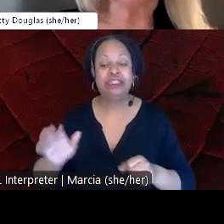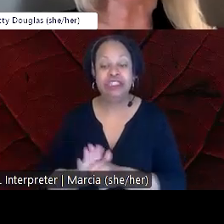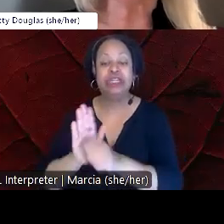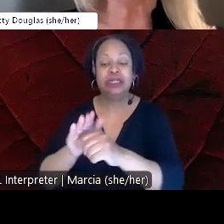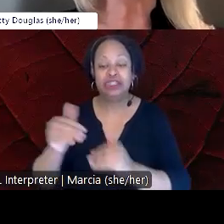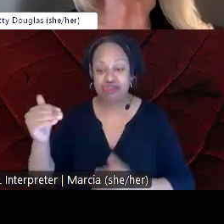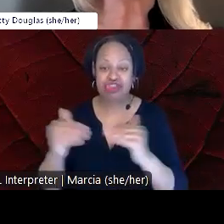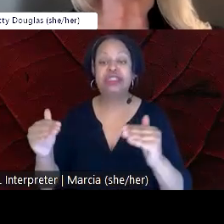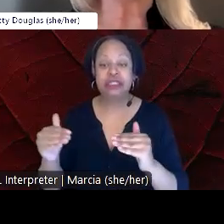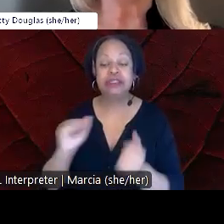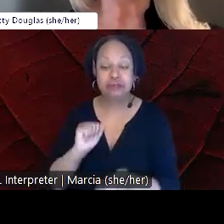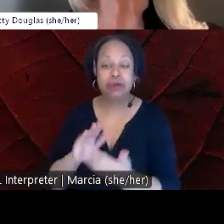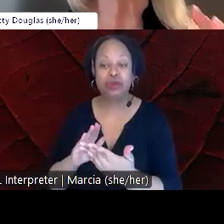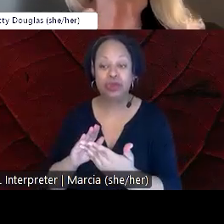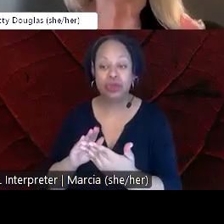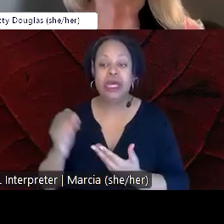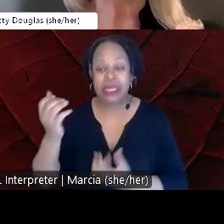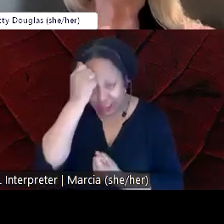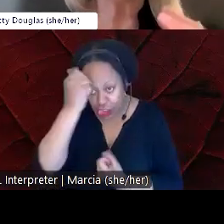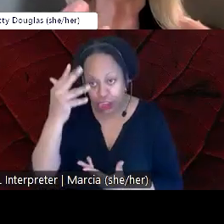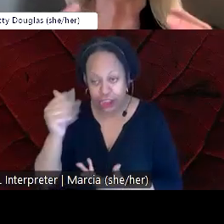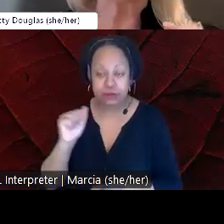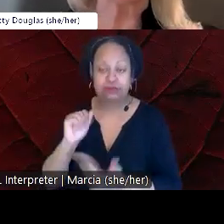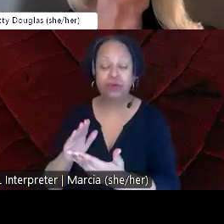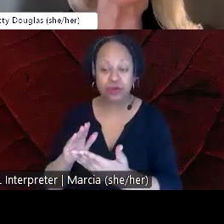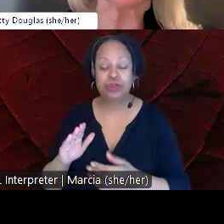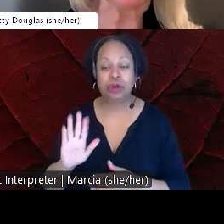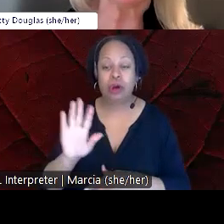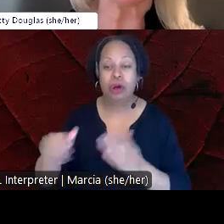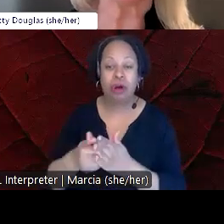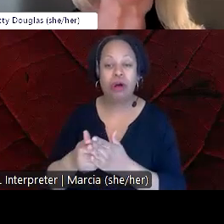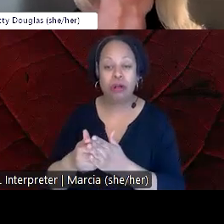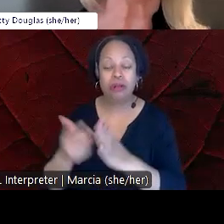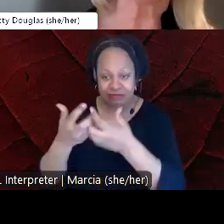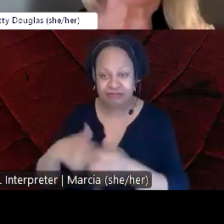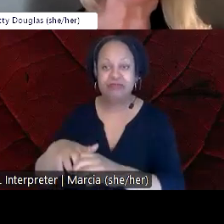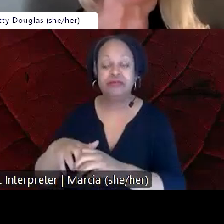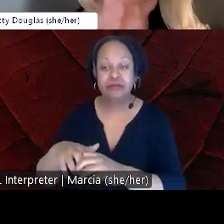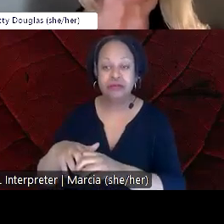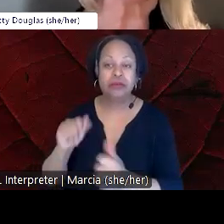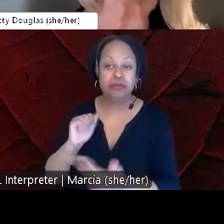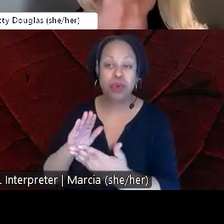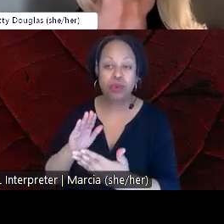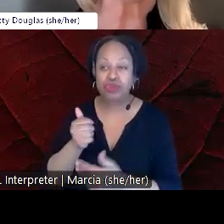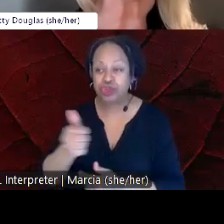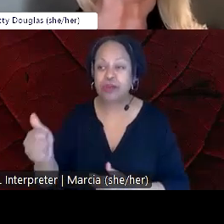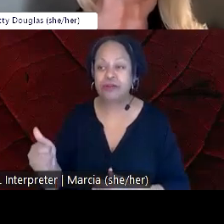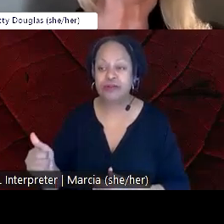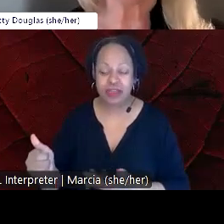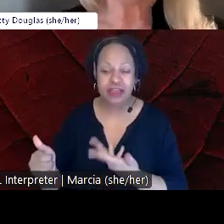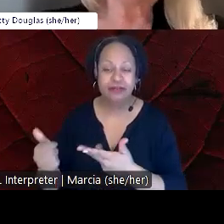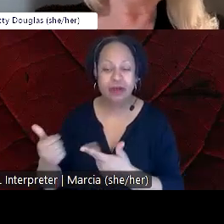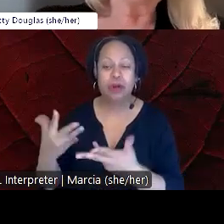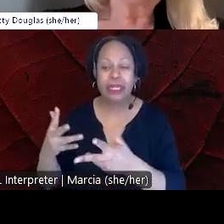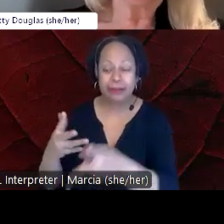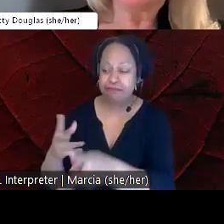de neurodiversité et des approches de décolonisation sont en alignement sur des approches